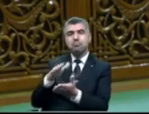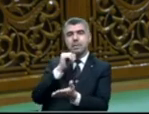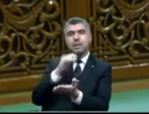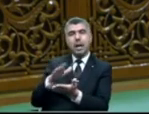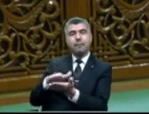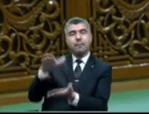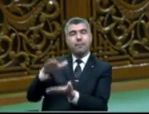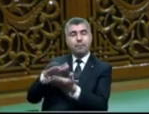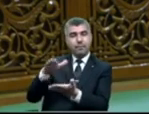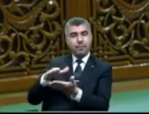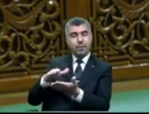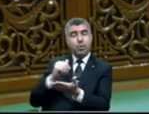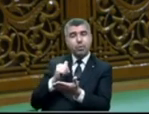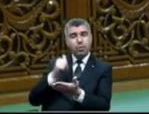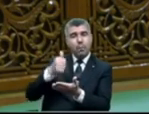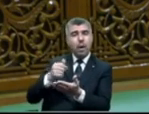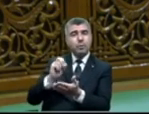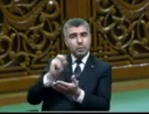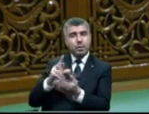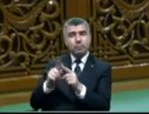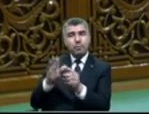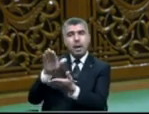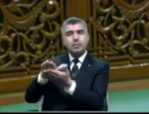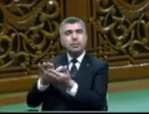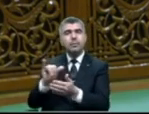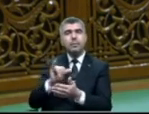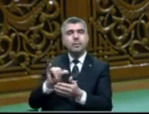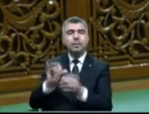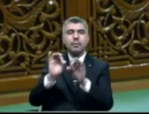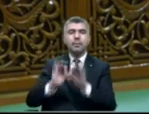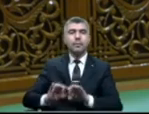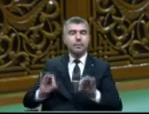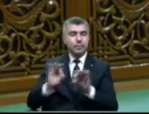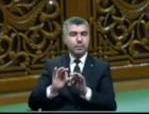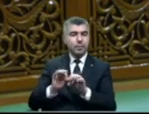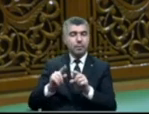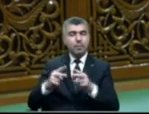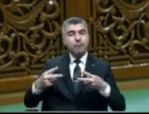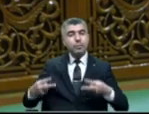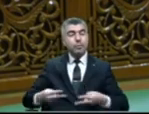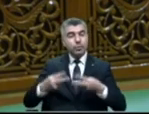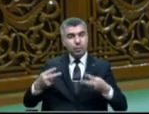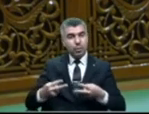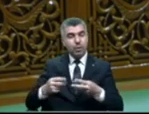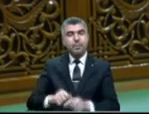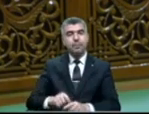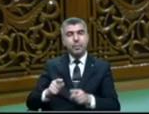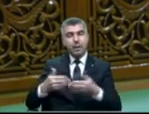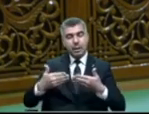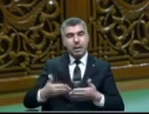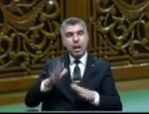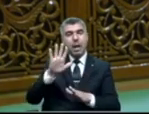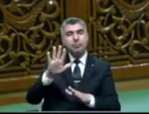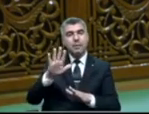الغدا، يمكن غدا يكون الثمن ولكن ما عنده فين يحط السلعه. كنطلب من السيد الوزير هاد الاسواق اللي قلتي غادي يكونوا دابا 5